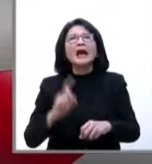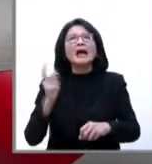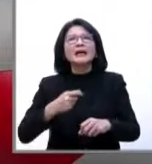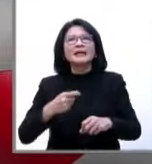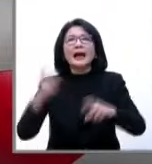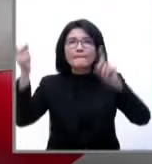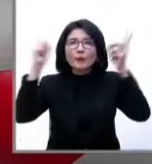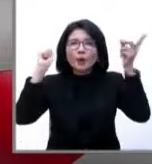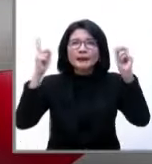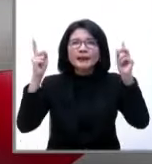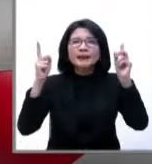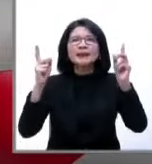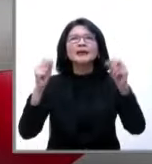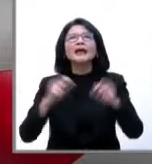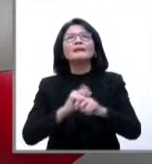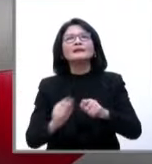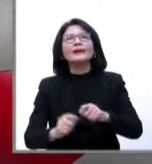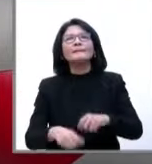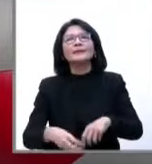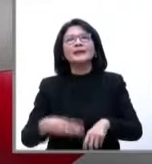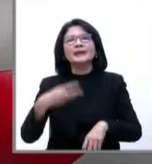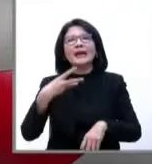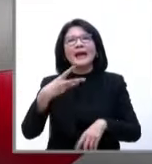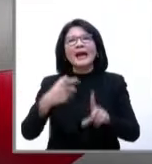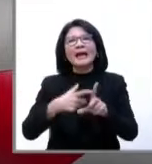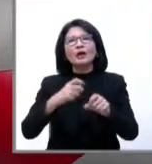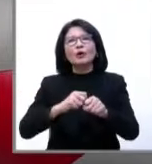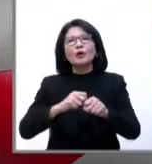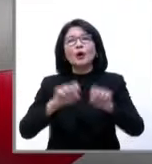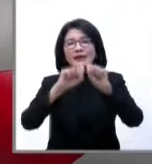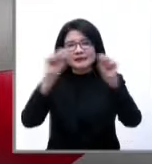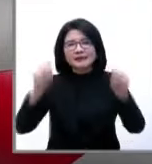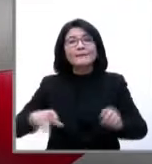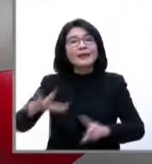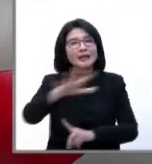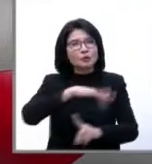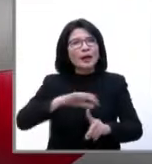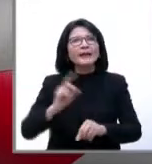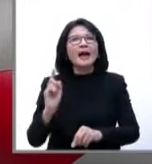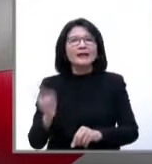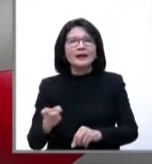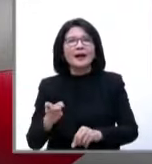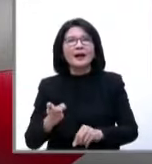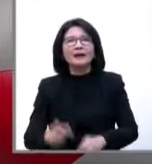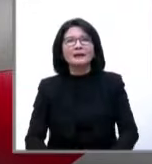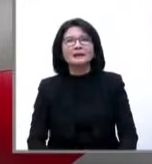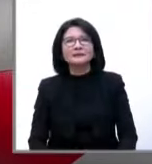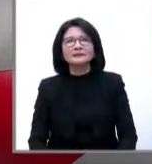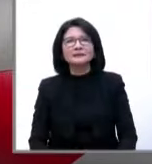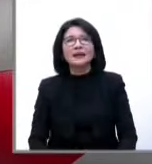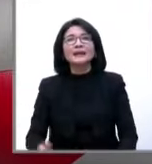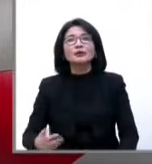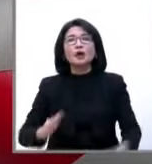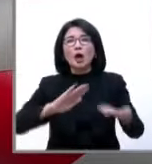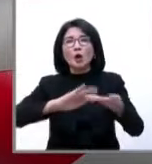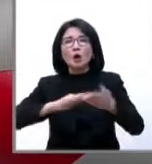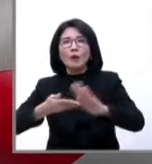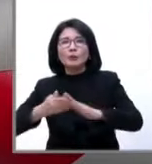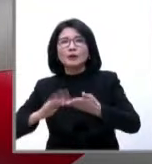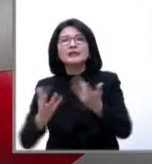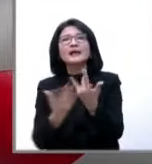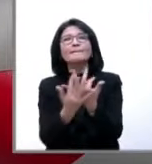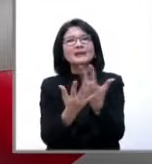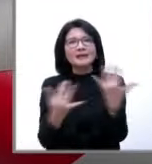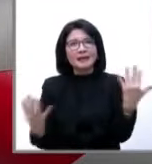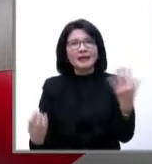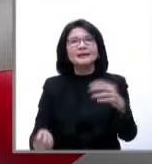administrasi tetapi ekosistem lingkungannya ada sekaligus juga ee komunitas masyarakat yang